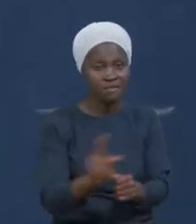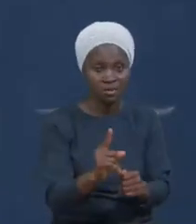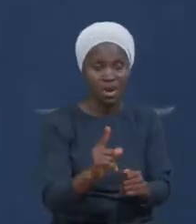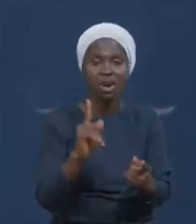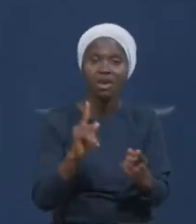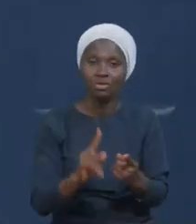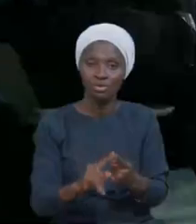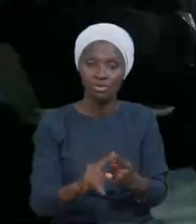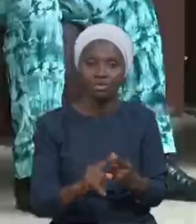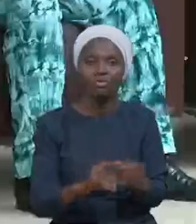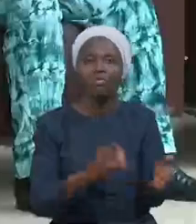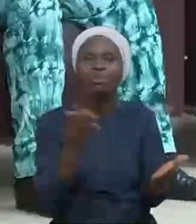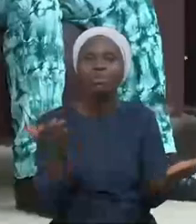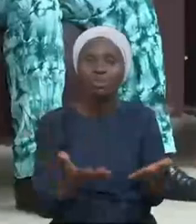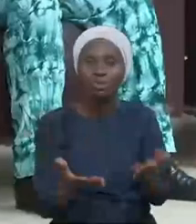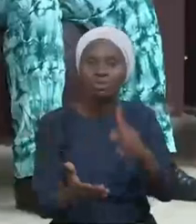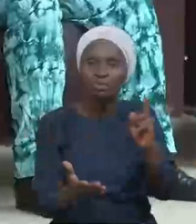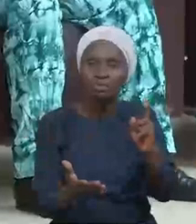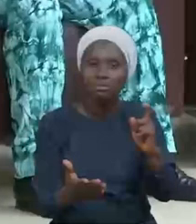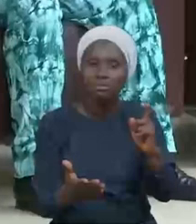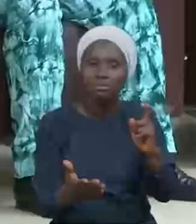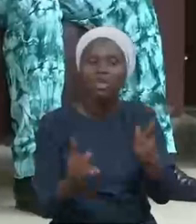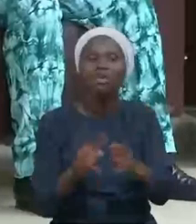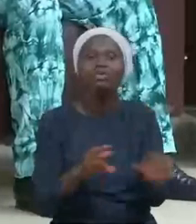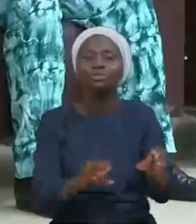quoi? J'ai dit de faire quoi?